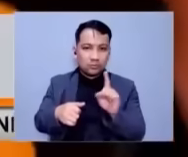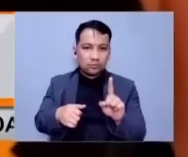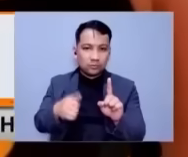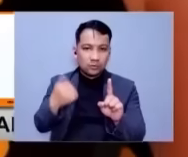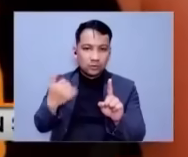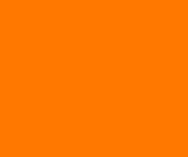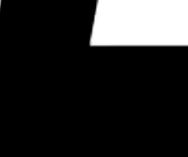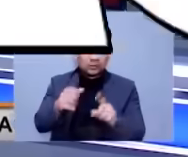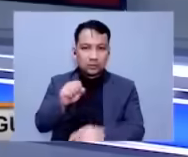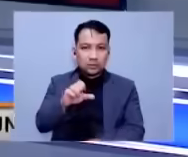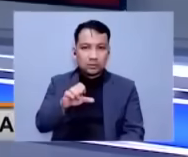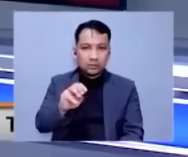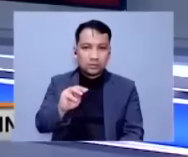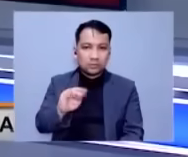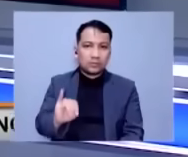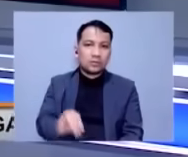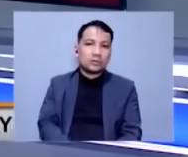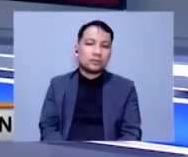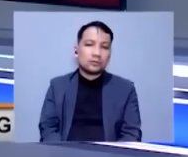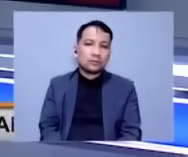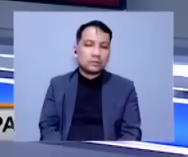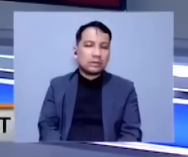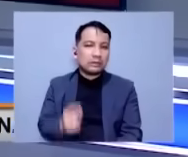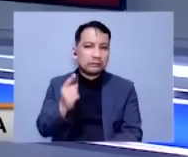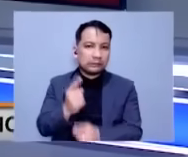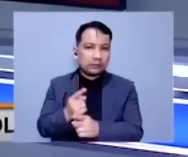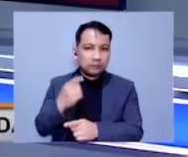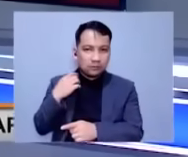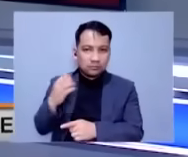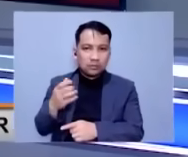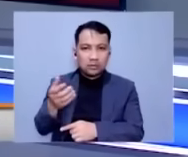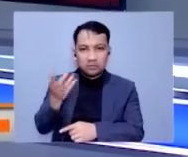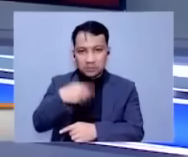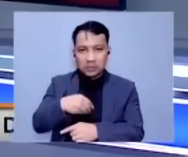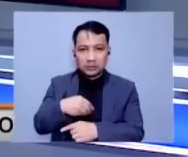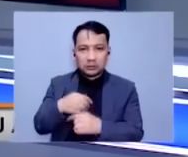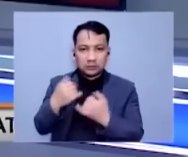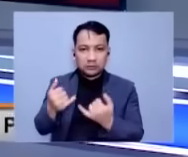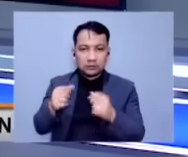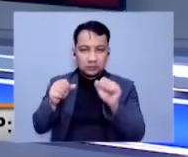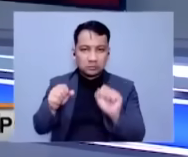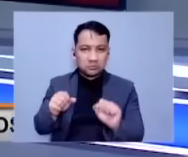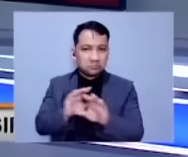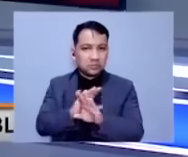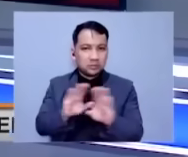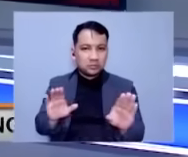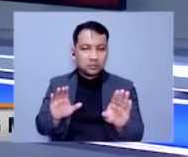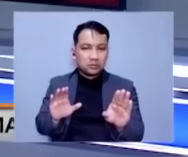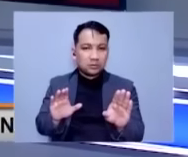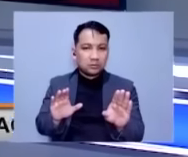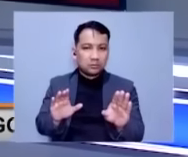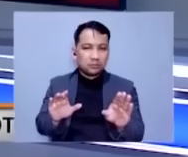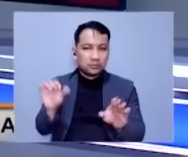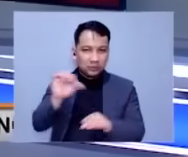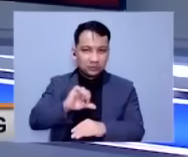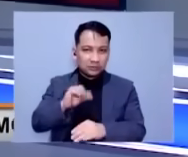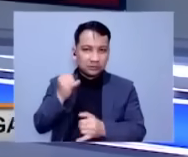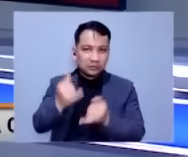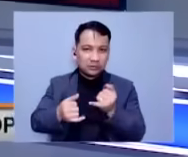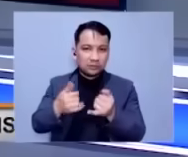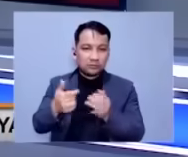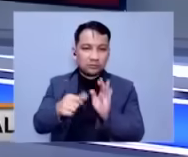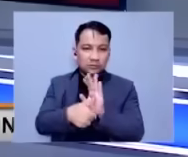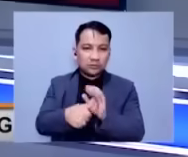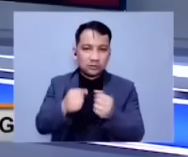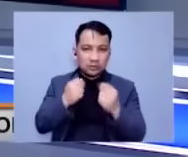semis. Tama nga naman si coach, sa ganda ng matchups ngayong season, ayaw mo na masilat pa sa dulo. At yan ang mga pandi ng Sports News Today.